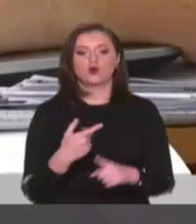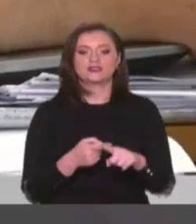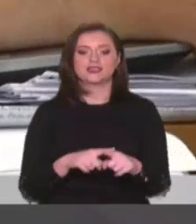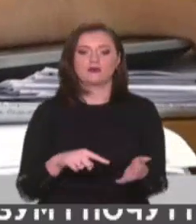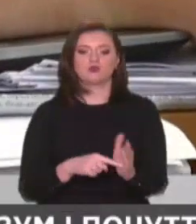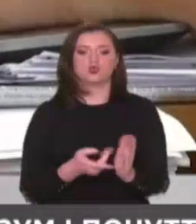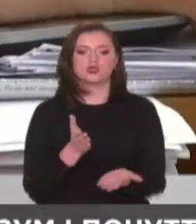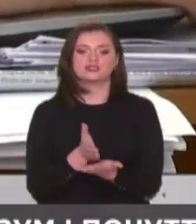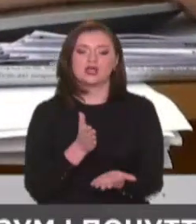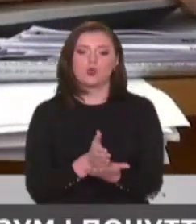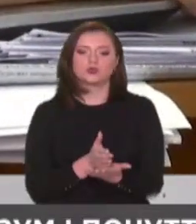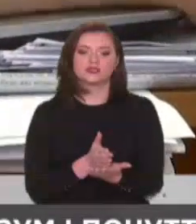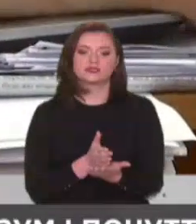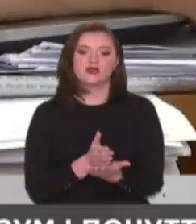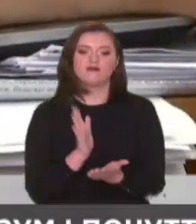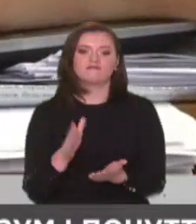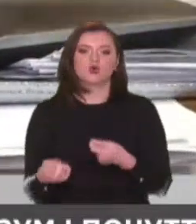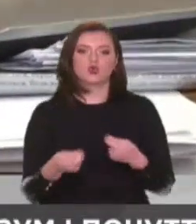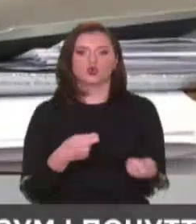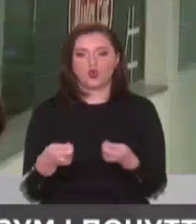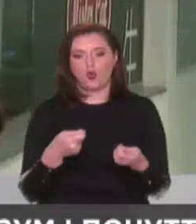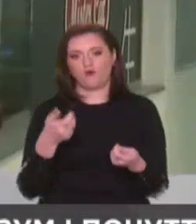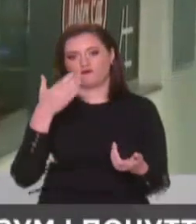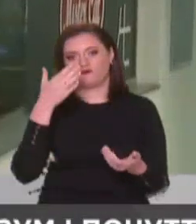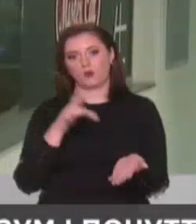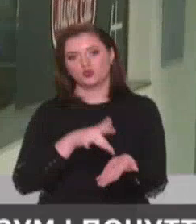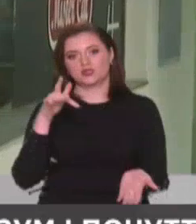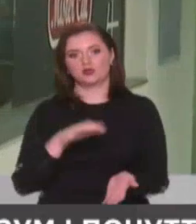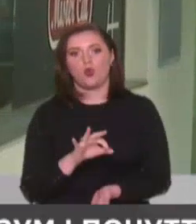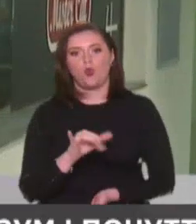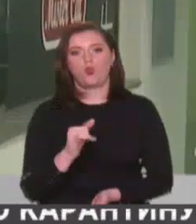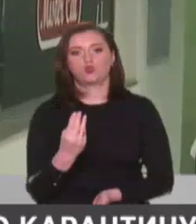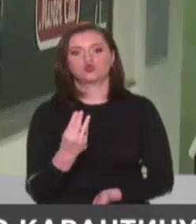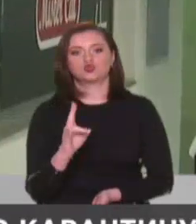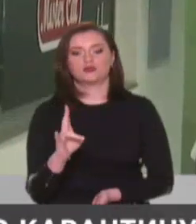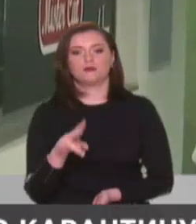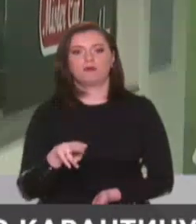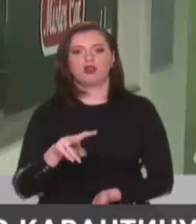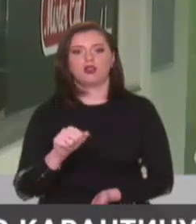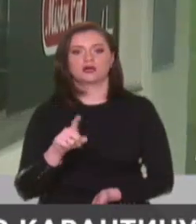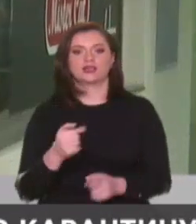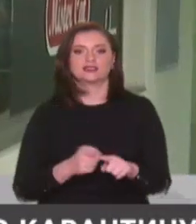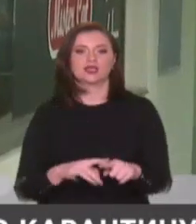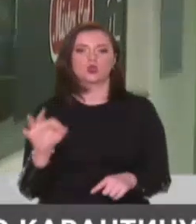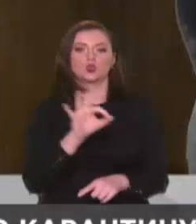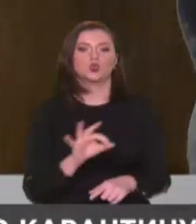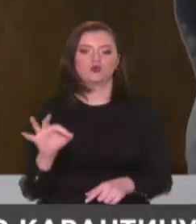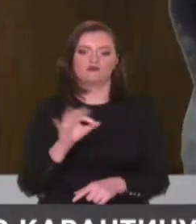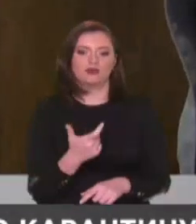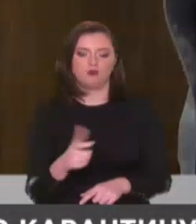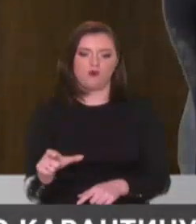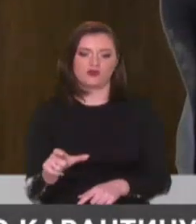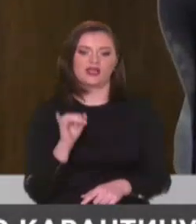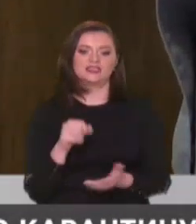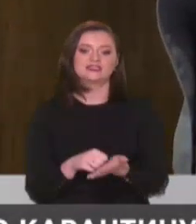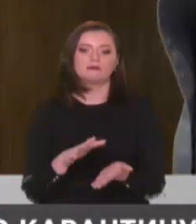він знаходиться в торговому центрі Ocean Plaza, і це на нульовому поверсі. І